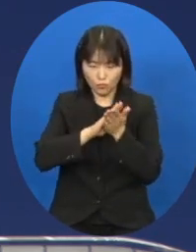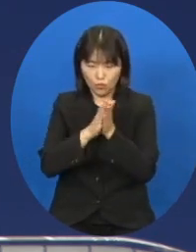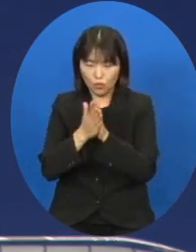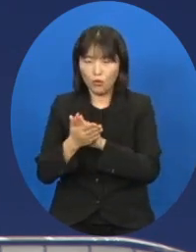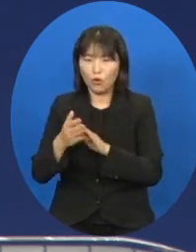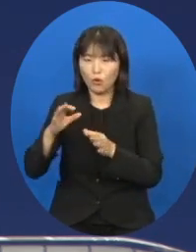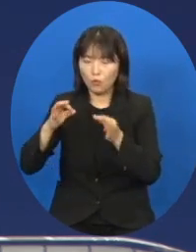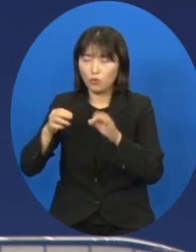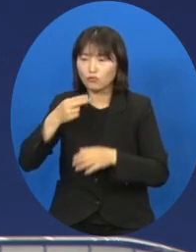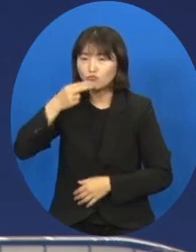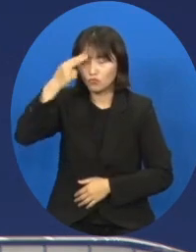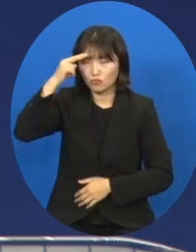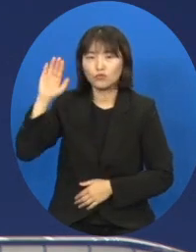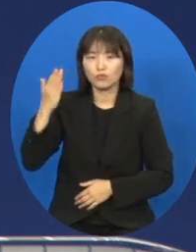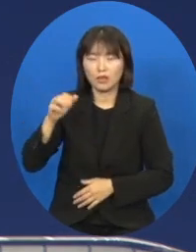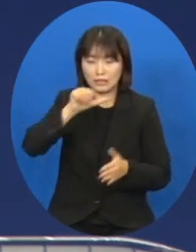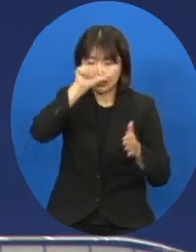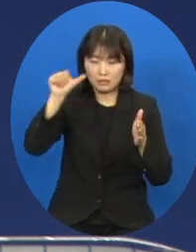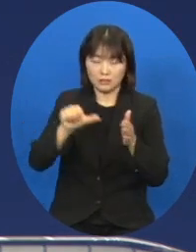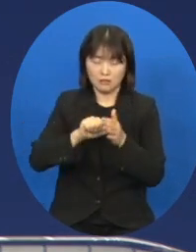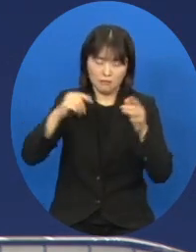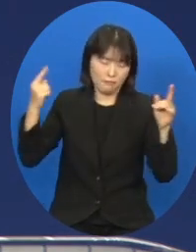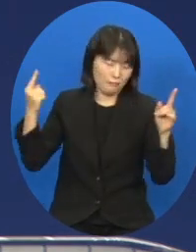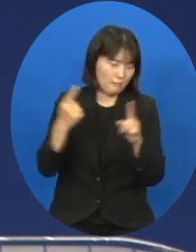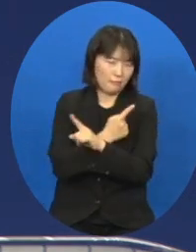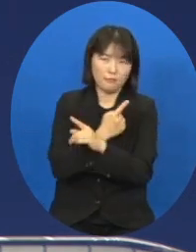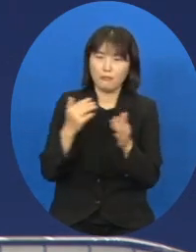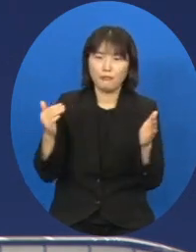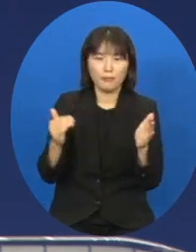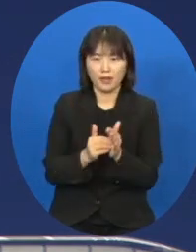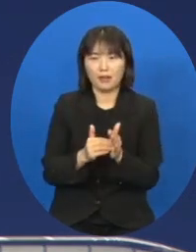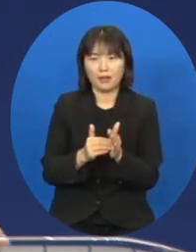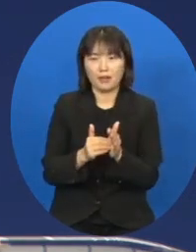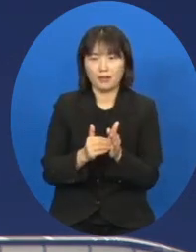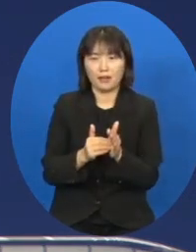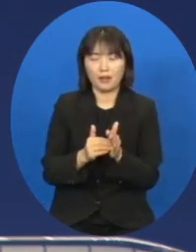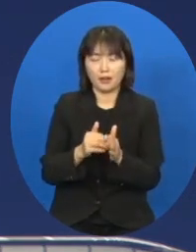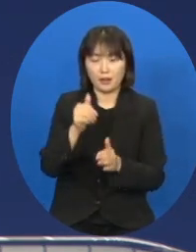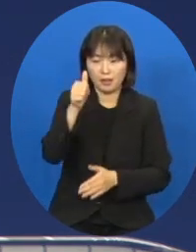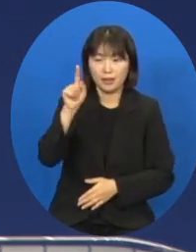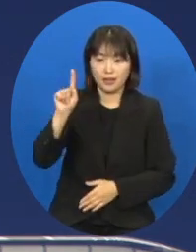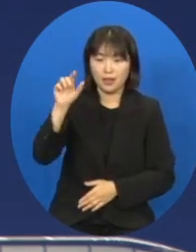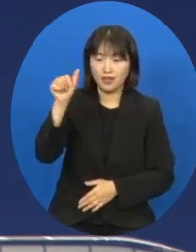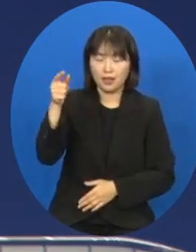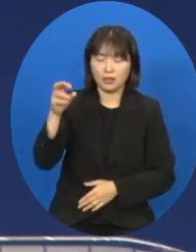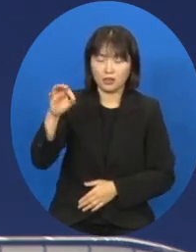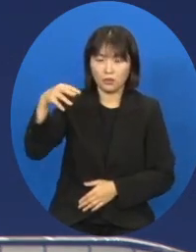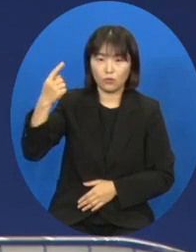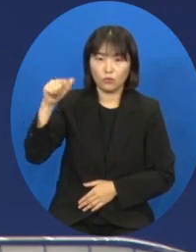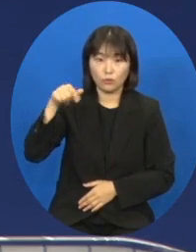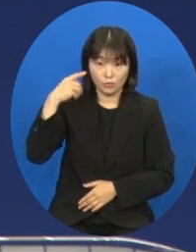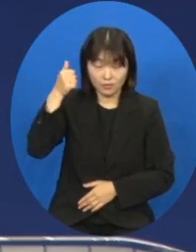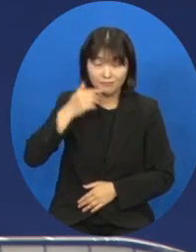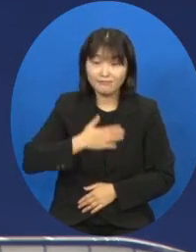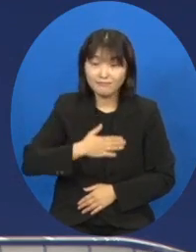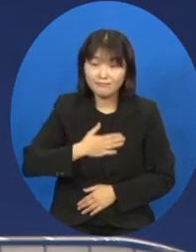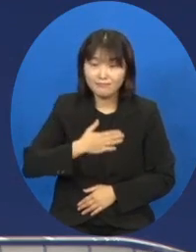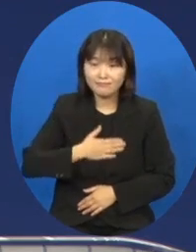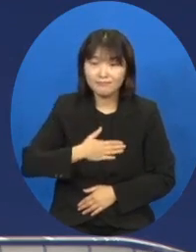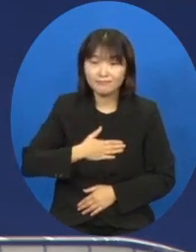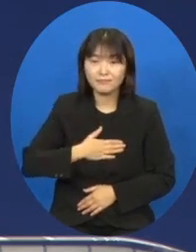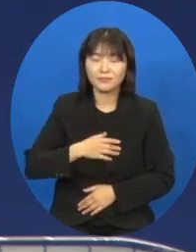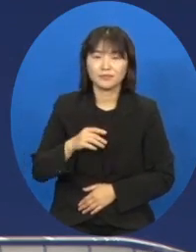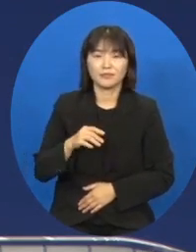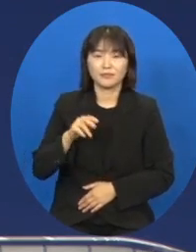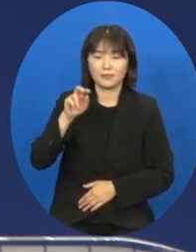되어버립니다. 인생이 완전히 바뀌어 버립니다. 여러분, 하영록 목사님 아시죠? 그 목사님이